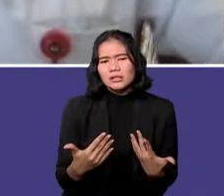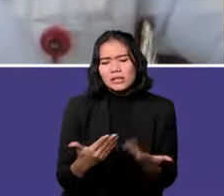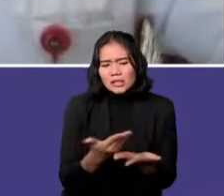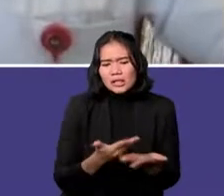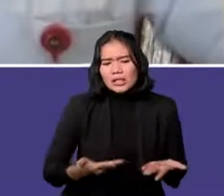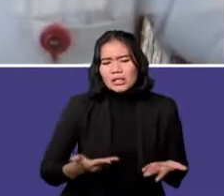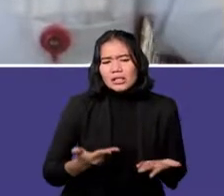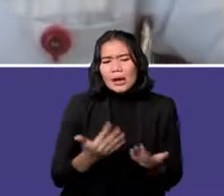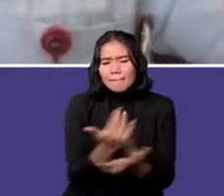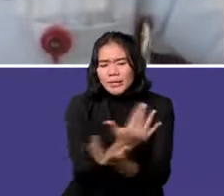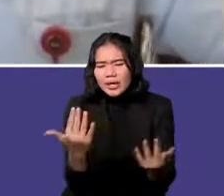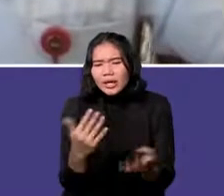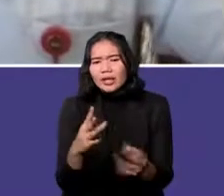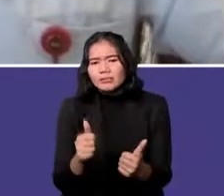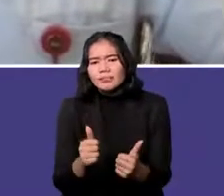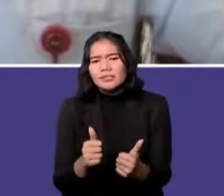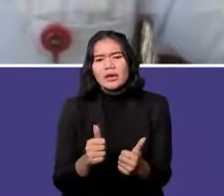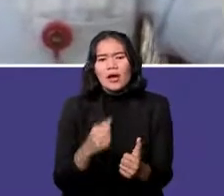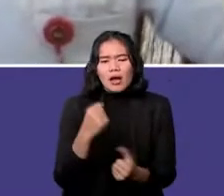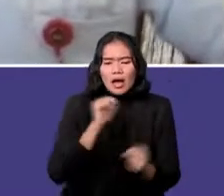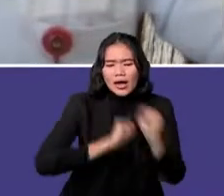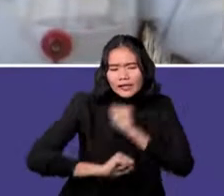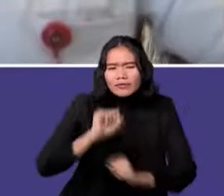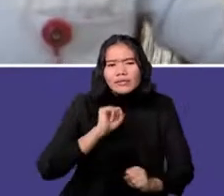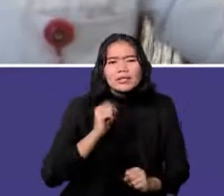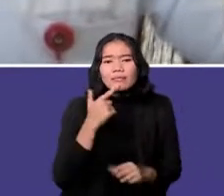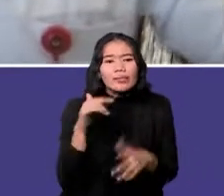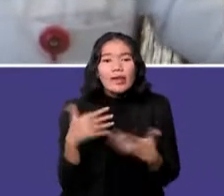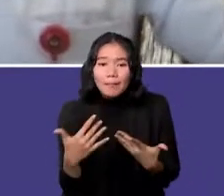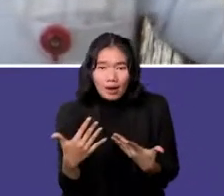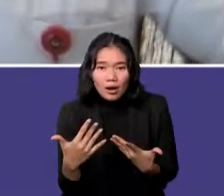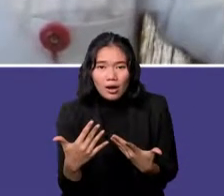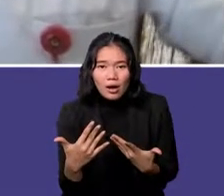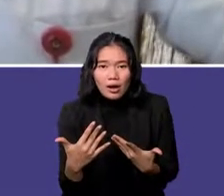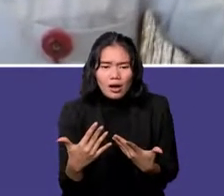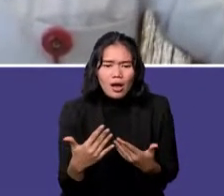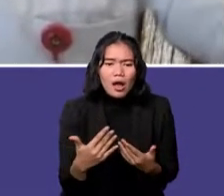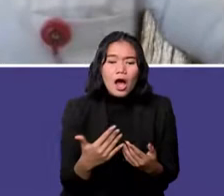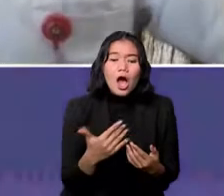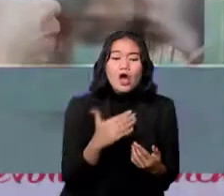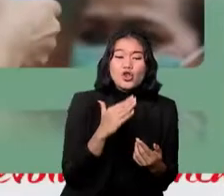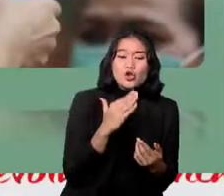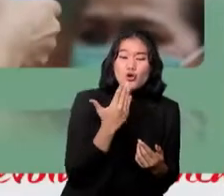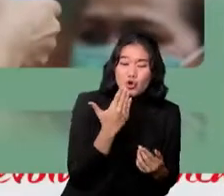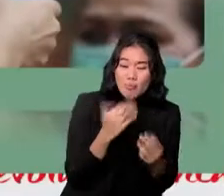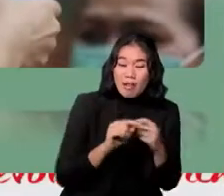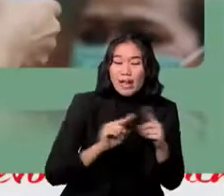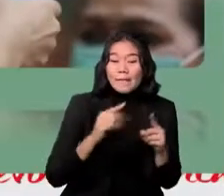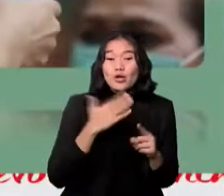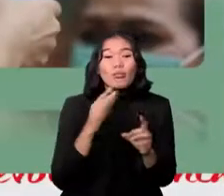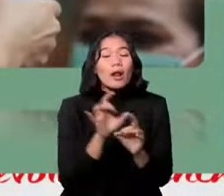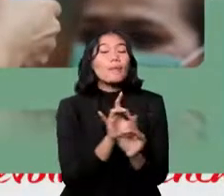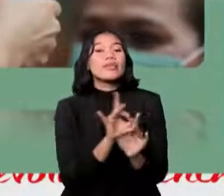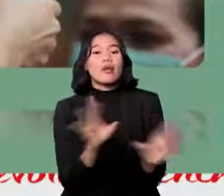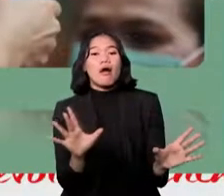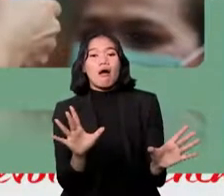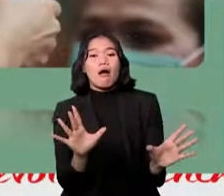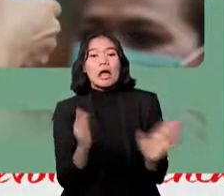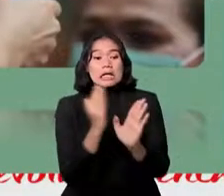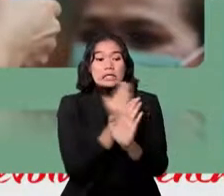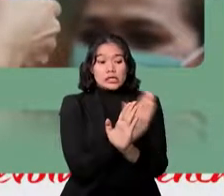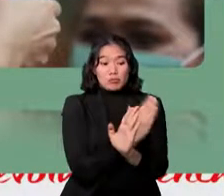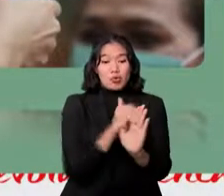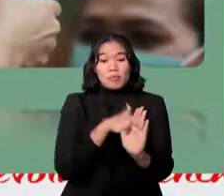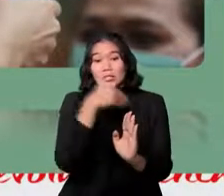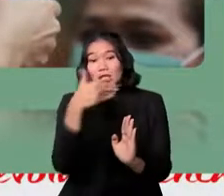membolehkan masyarakat untuk bisa beraktivitas walaupun disebut normal tapi bukan seperti normal pada saat sebelum pandemi ya,